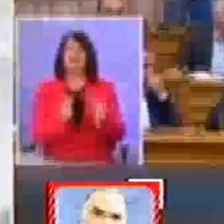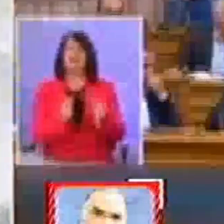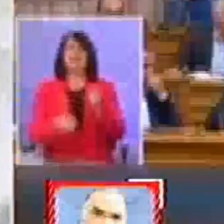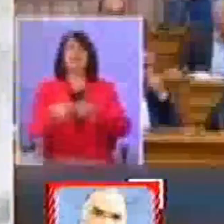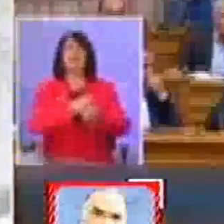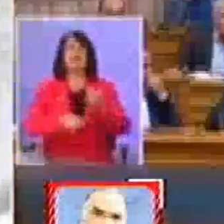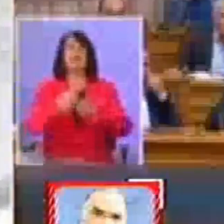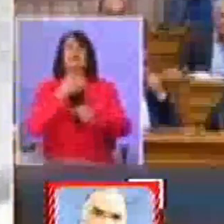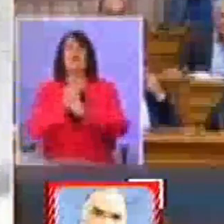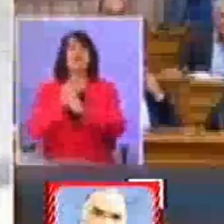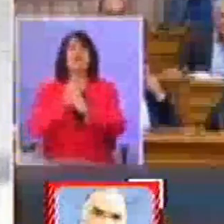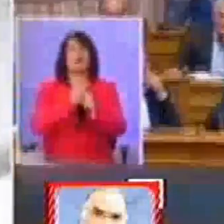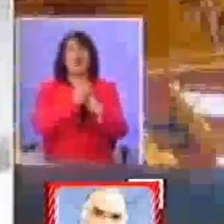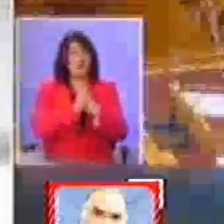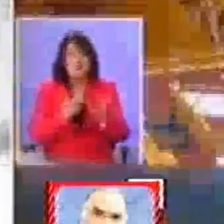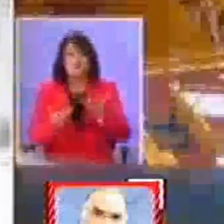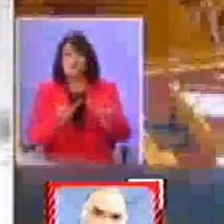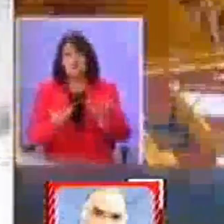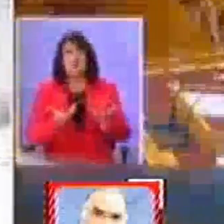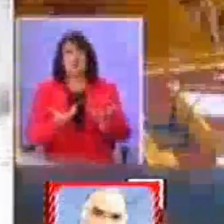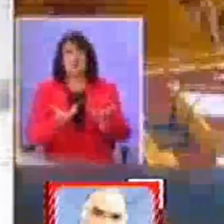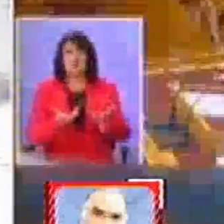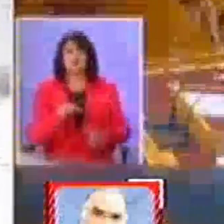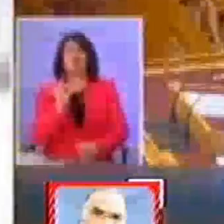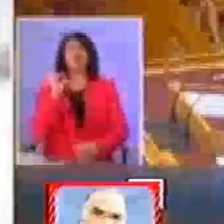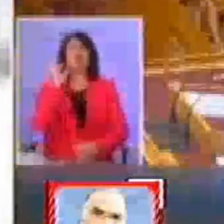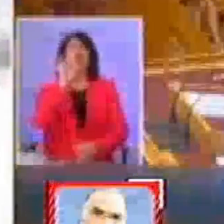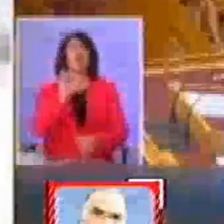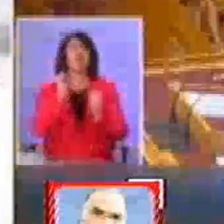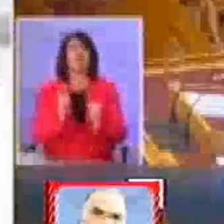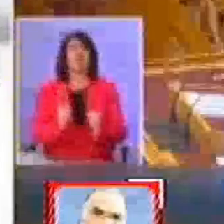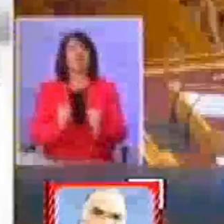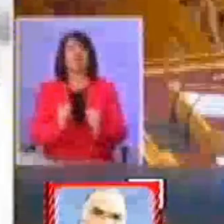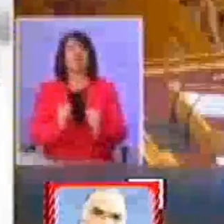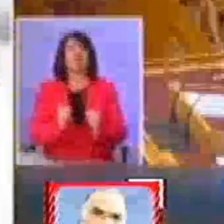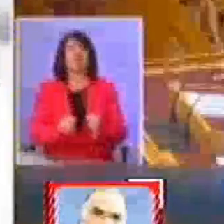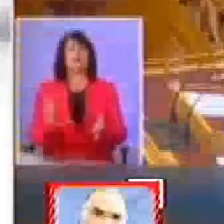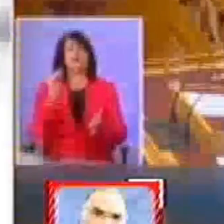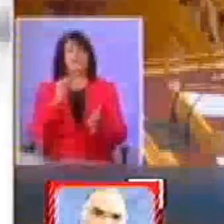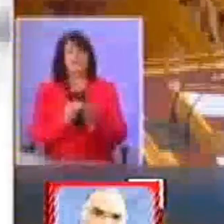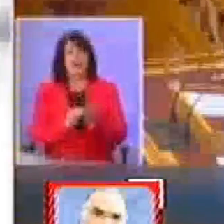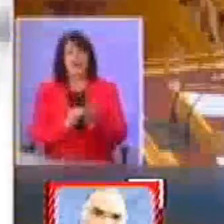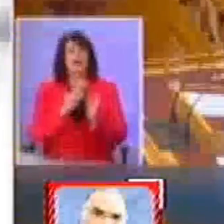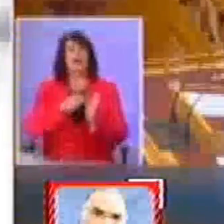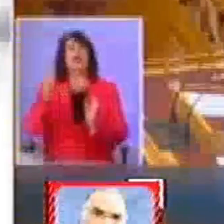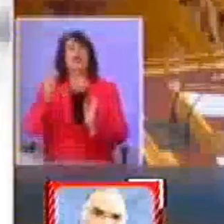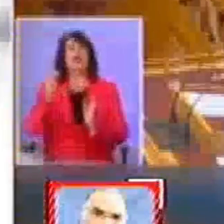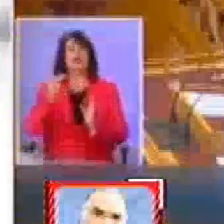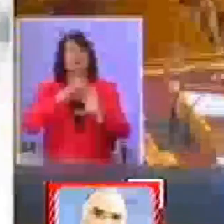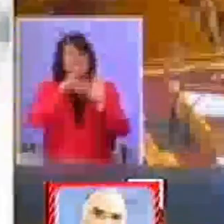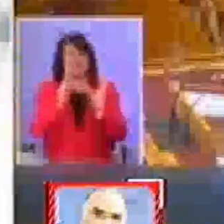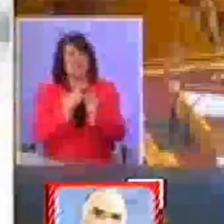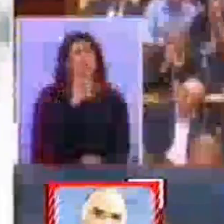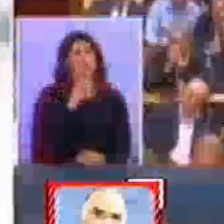είχα στηρίξει γιατί θεωρώ ότι στη ζωή πρέπει να υπάρχει και δεύτερη ευκαιρία. Δεν μου λέτε, έχετε την αίσθηση ότι